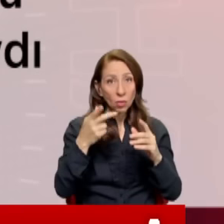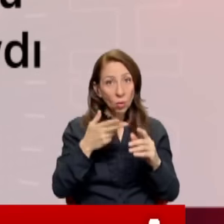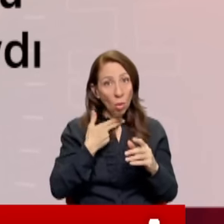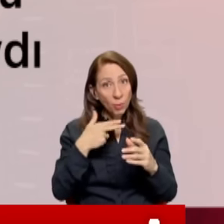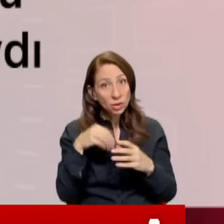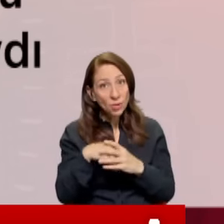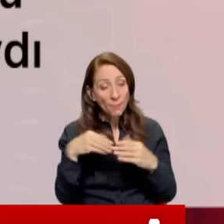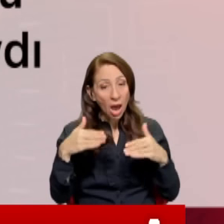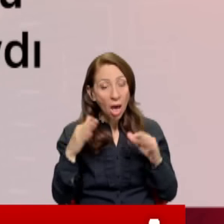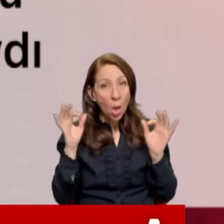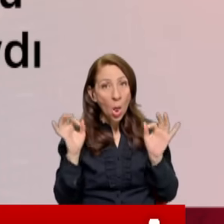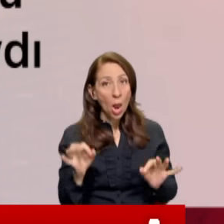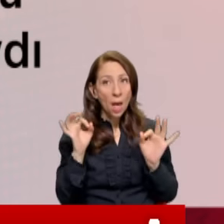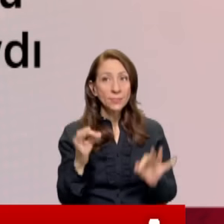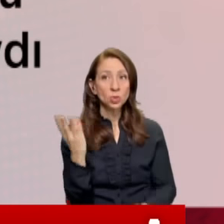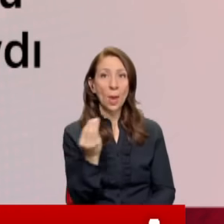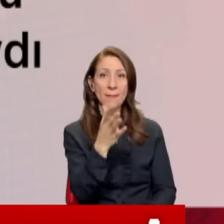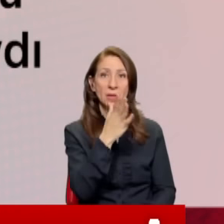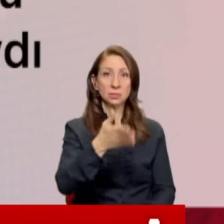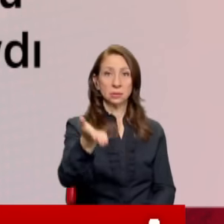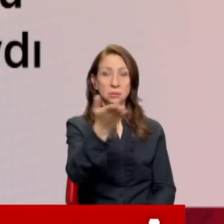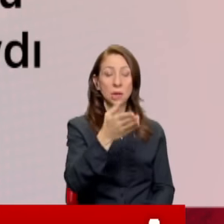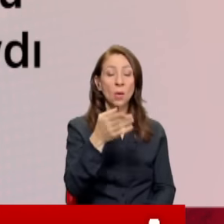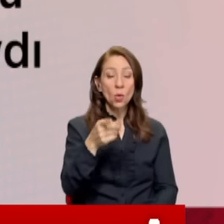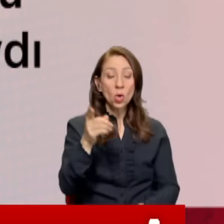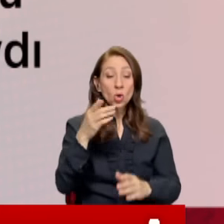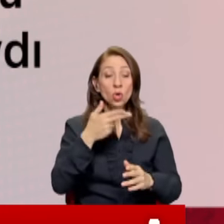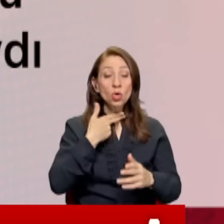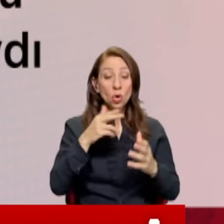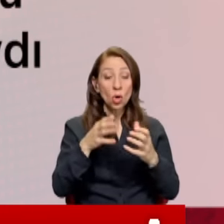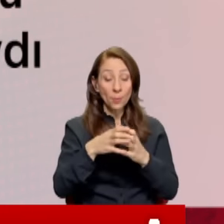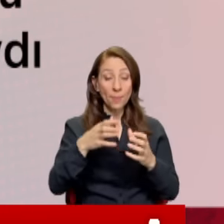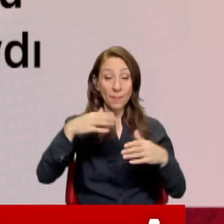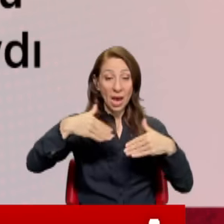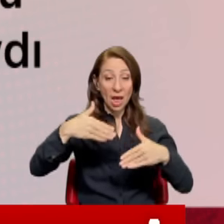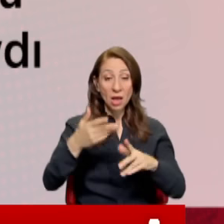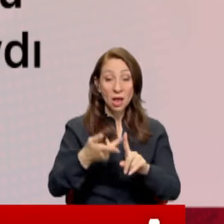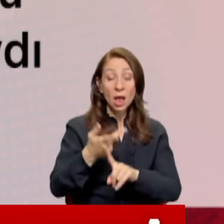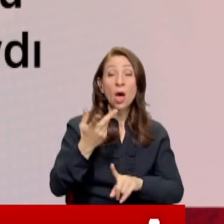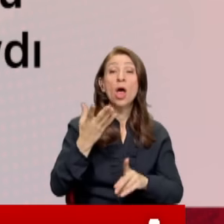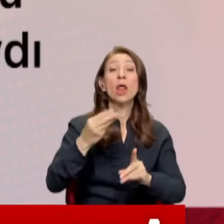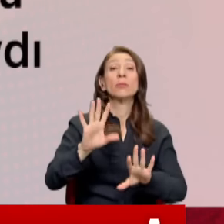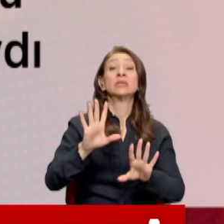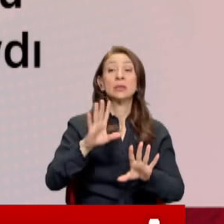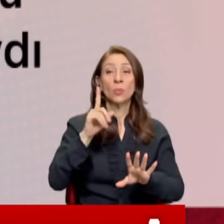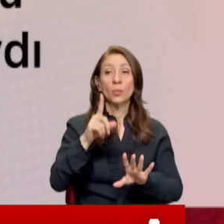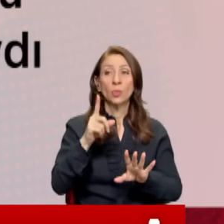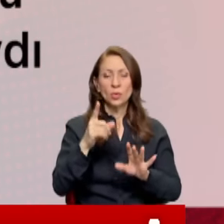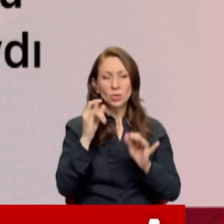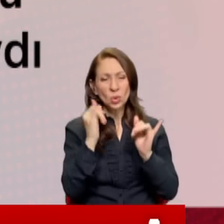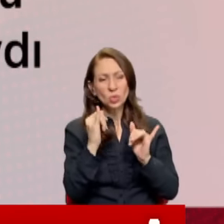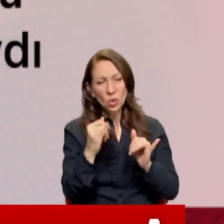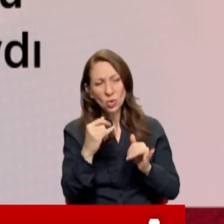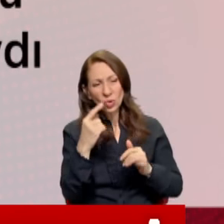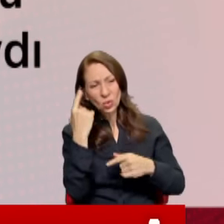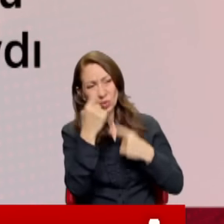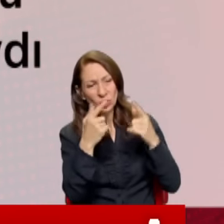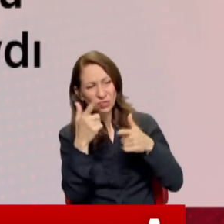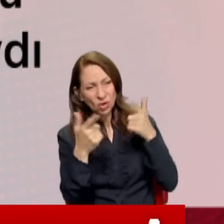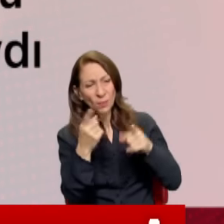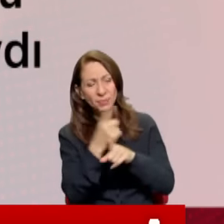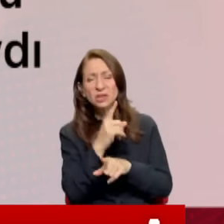bayrağın ne anlama geldiğini çok iyi bilirsiniz Bu kulüp bayrağı gasp etme girişimi olmasaydı bu Tasvip edilmeyen görüntüler